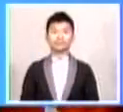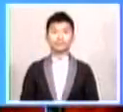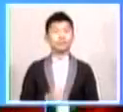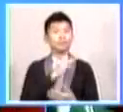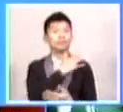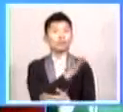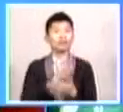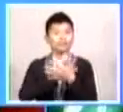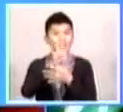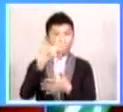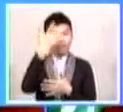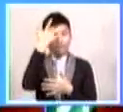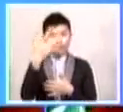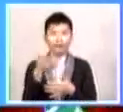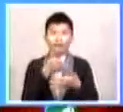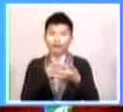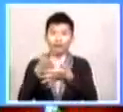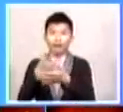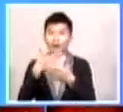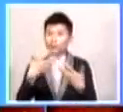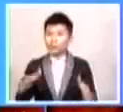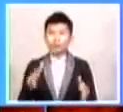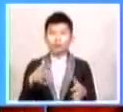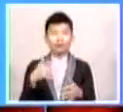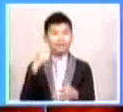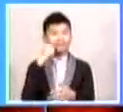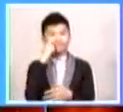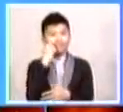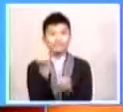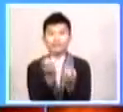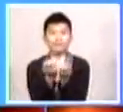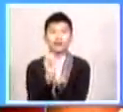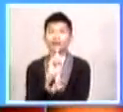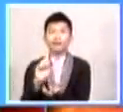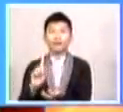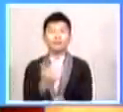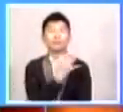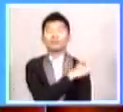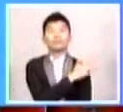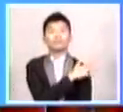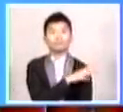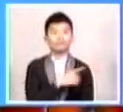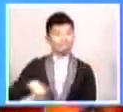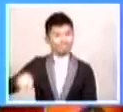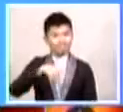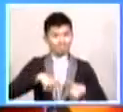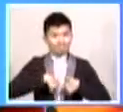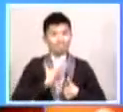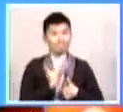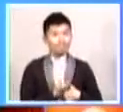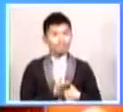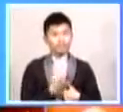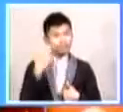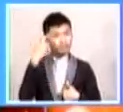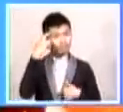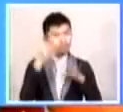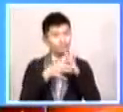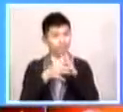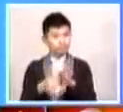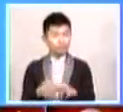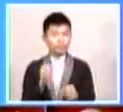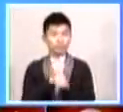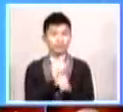头有多少的难关、多少的苦难，我们都要坚定持续，做自己命